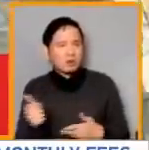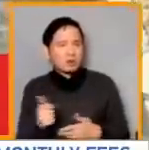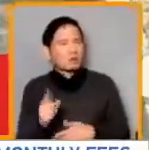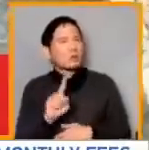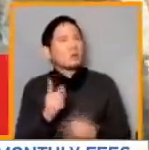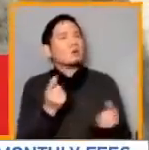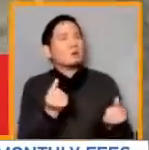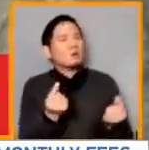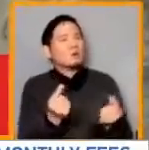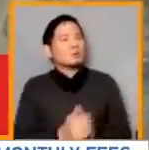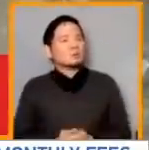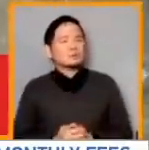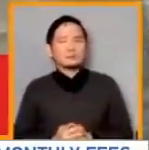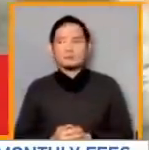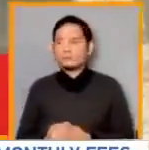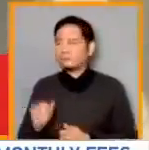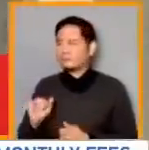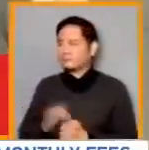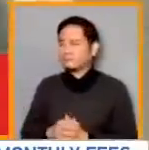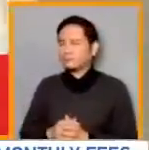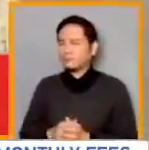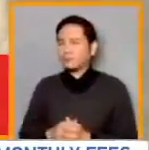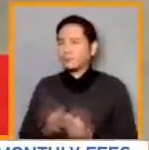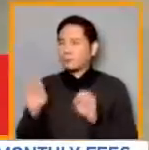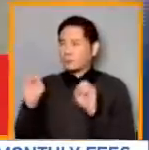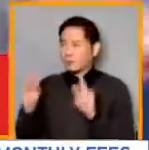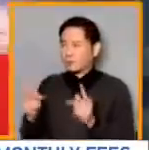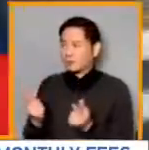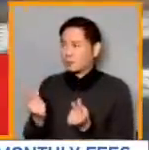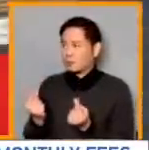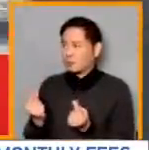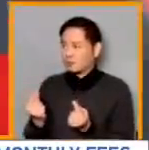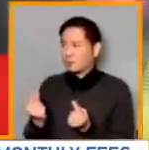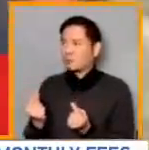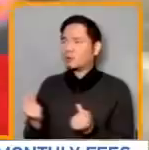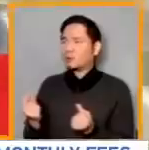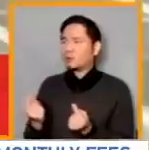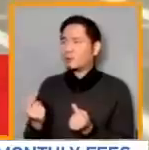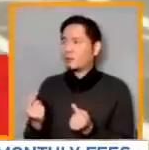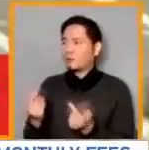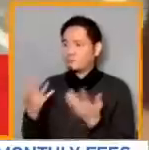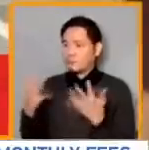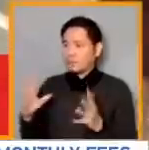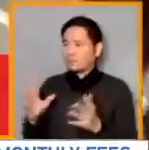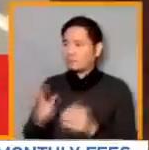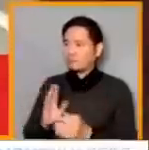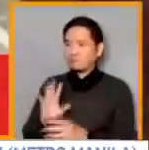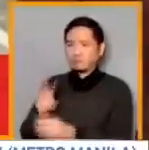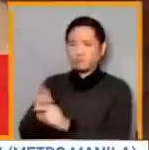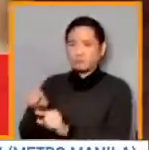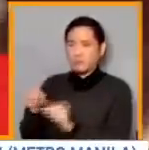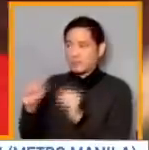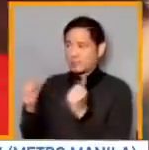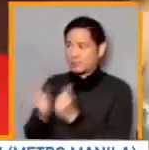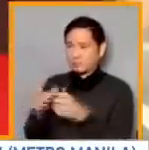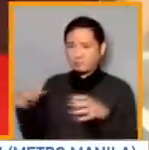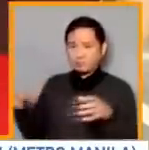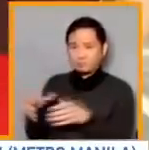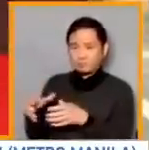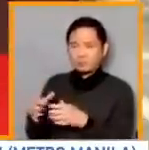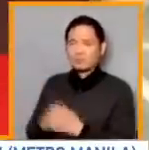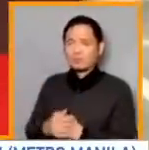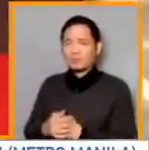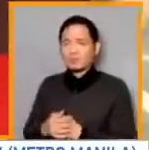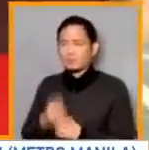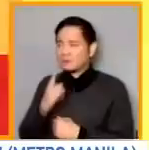ang initiative po namin na hiningi namin sa aming ahensya, yung mga bus na bumabiyahe ng Fairview,